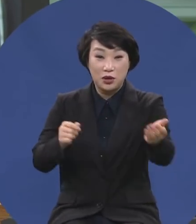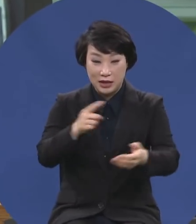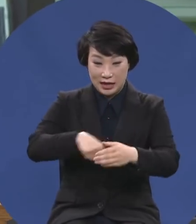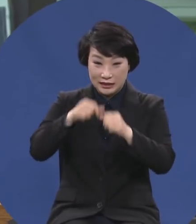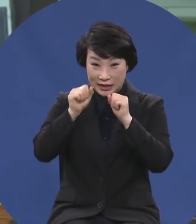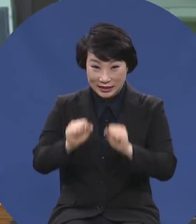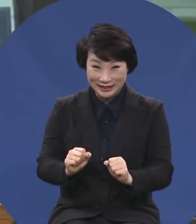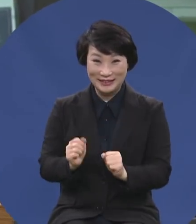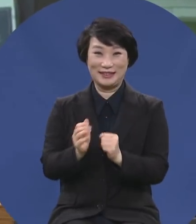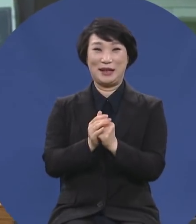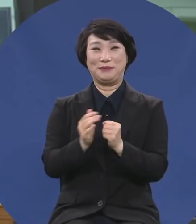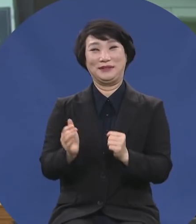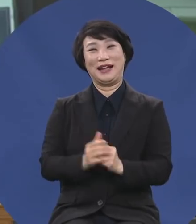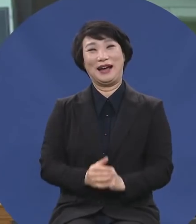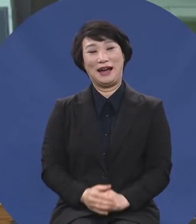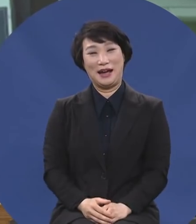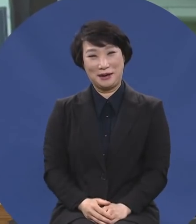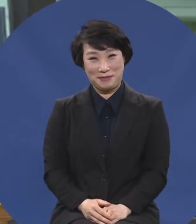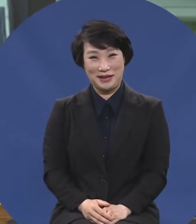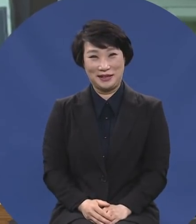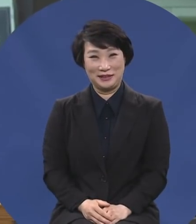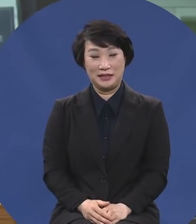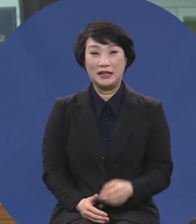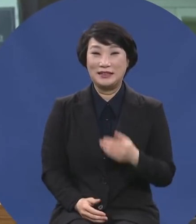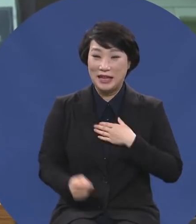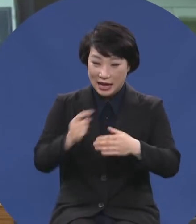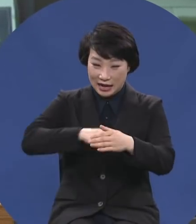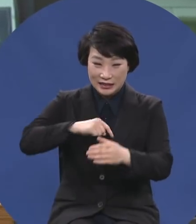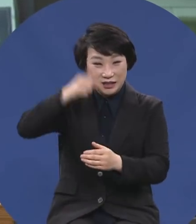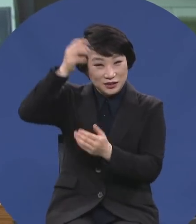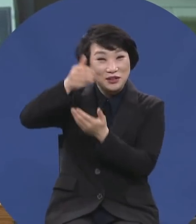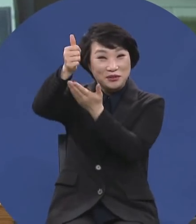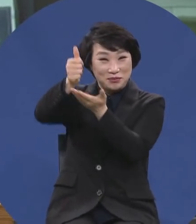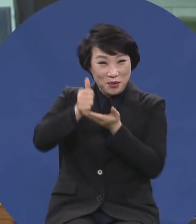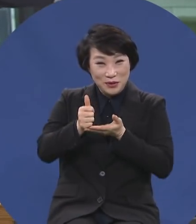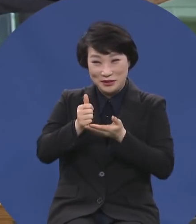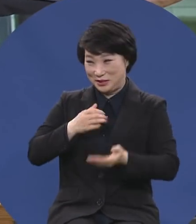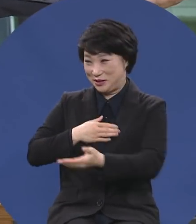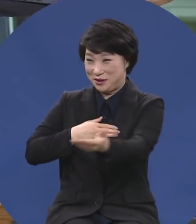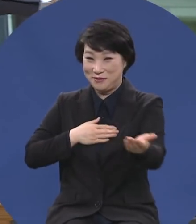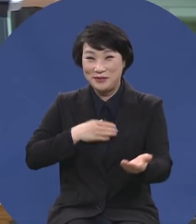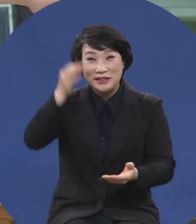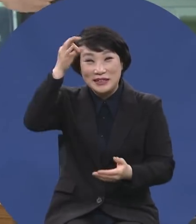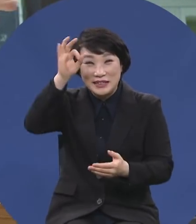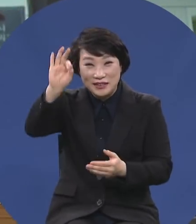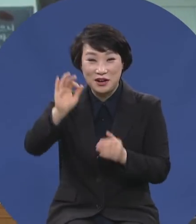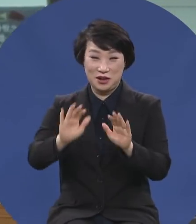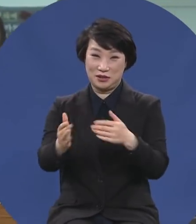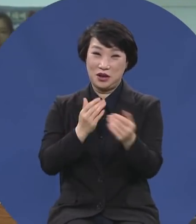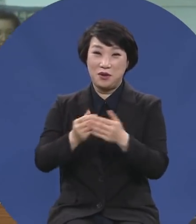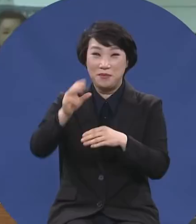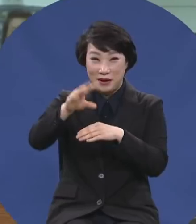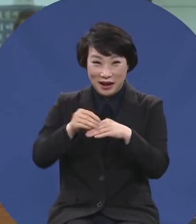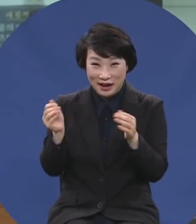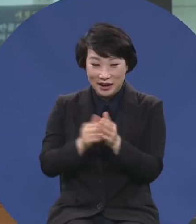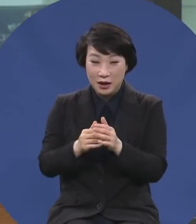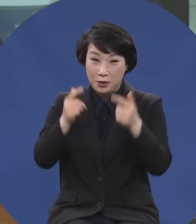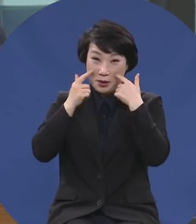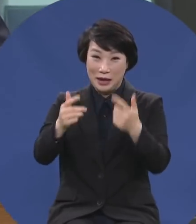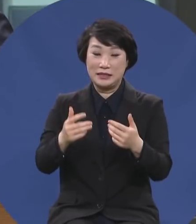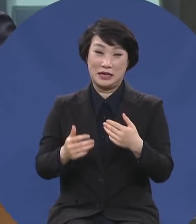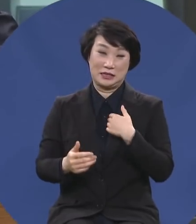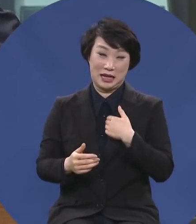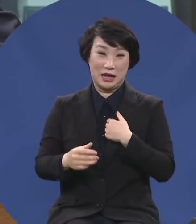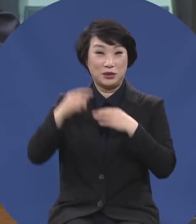속에 계시겠음이니라. 내 안에 성령이 계시다고 인정하고 경험하시고